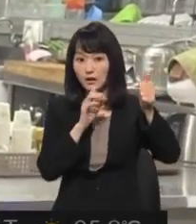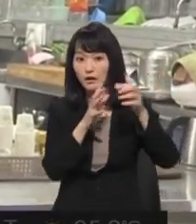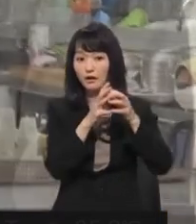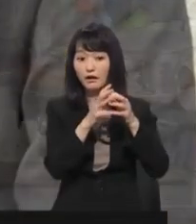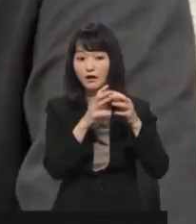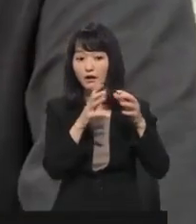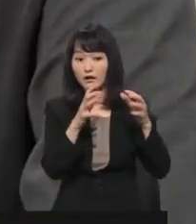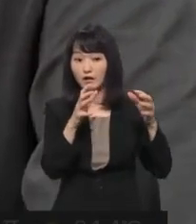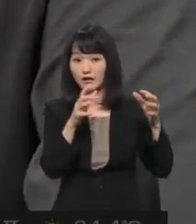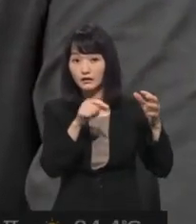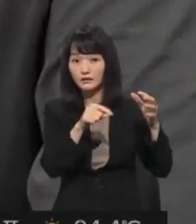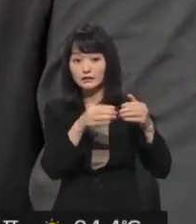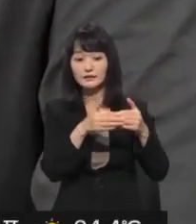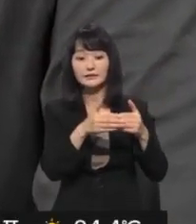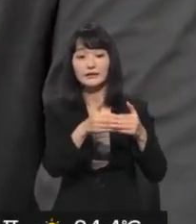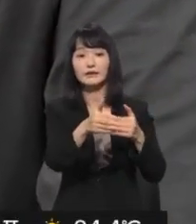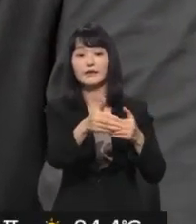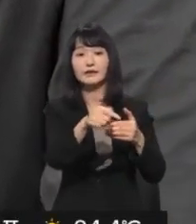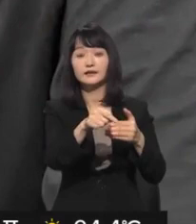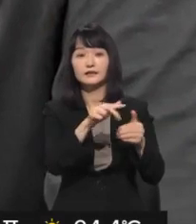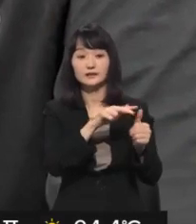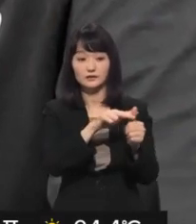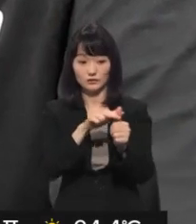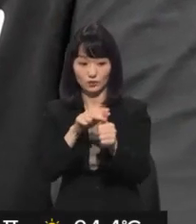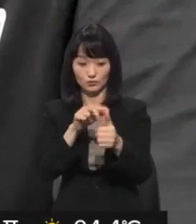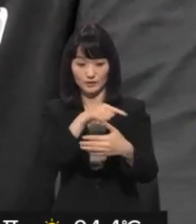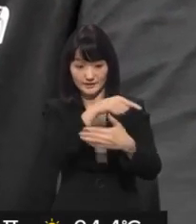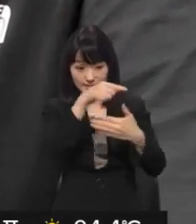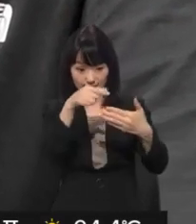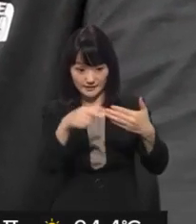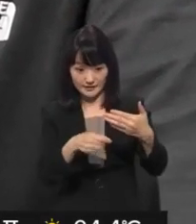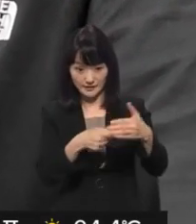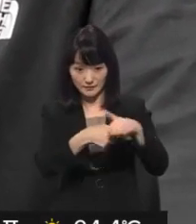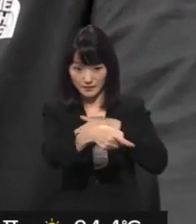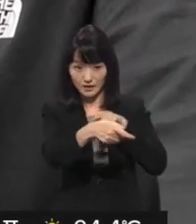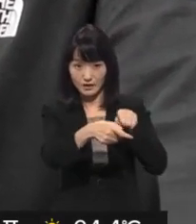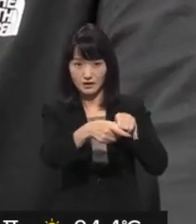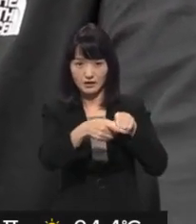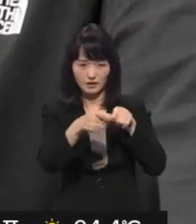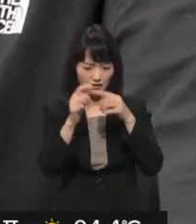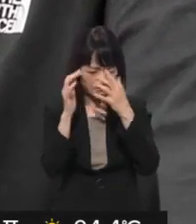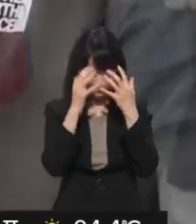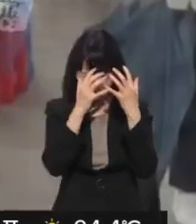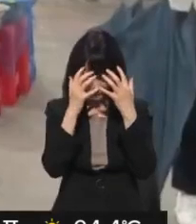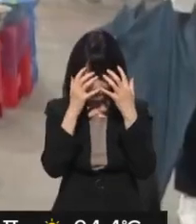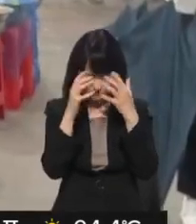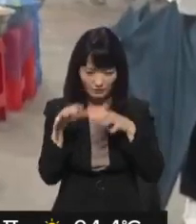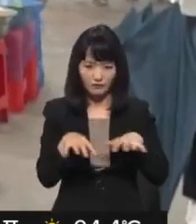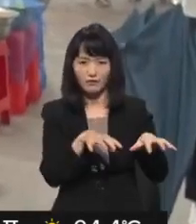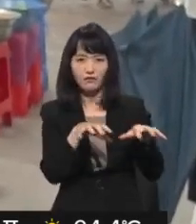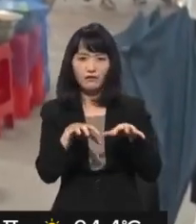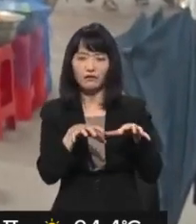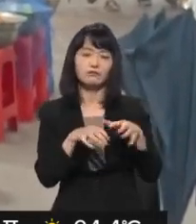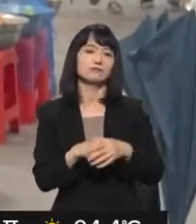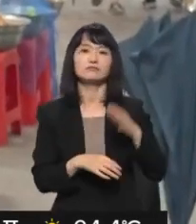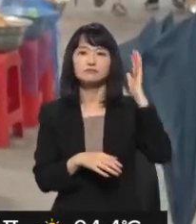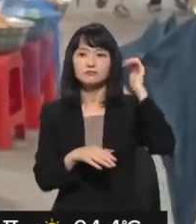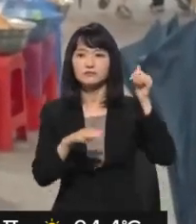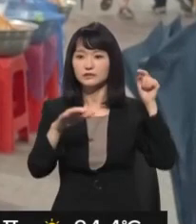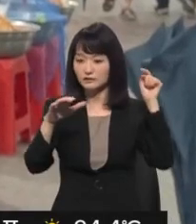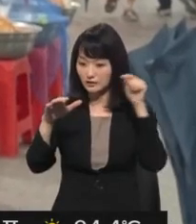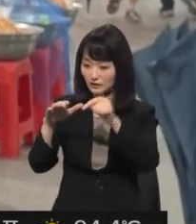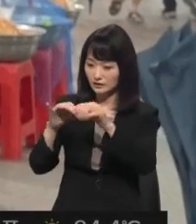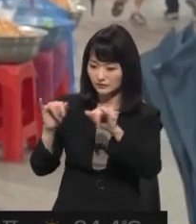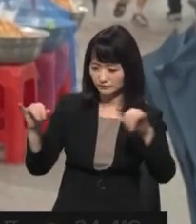서문시장 을 가게 된 과정에 그 정부가 일정 유출되면서 예 굉장히 요란하고 또 막상 갔을 때 또 대통령이 가니까 많이